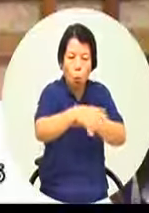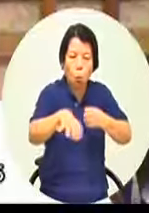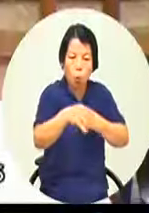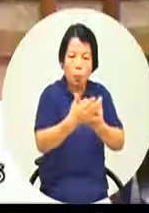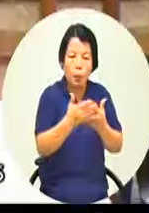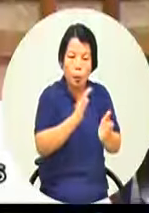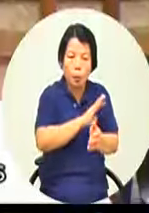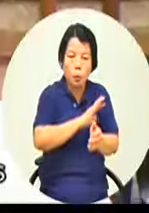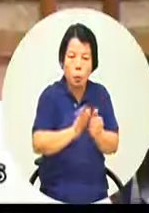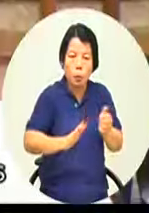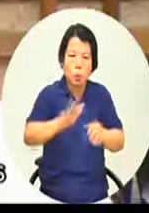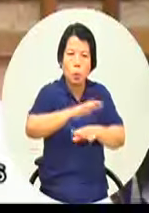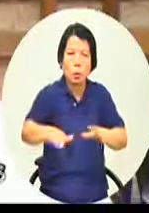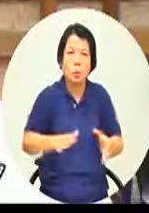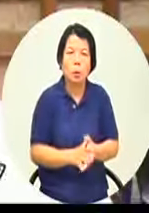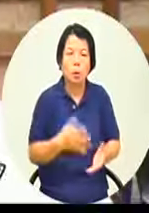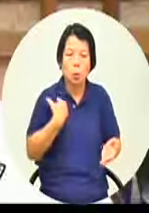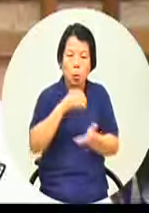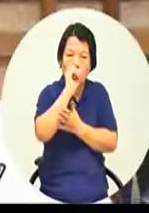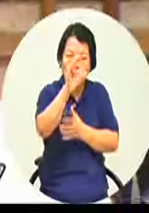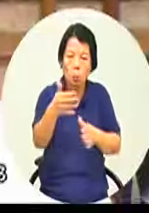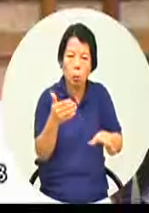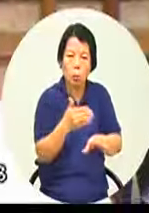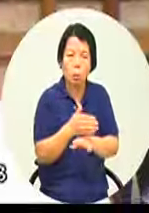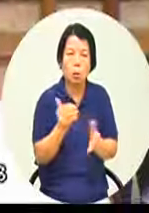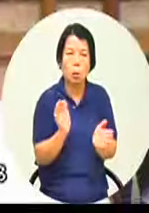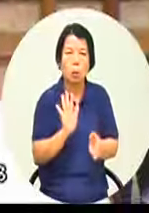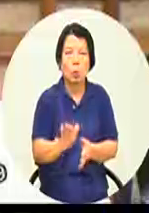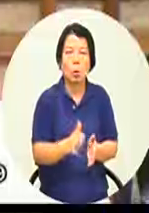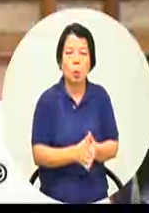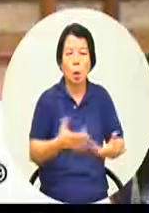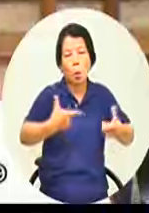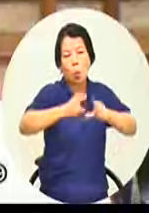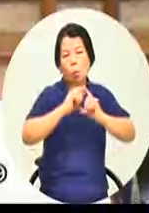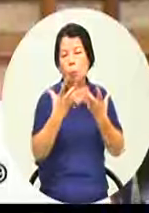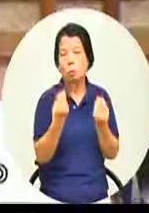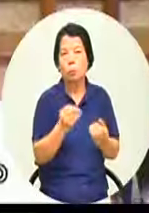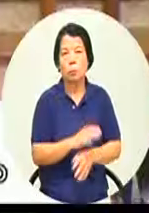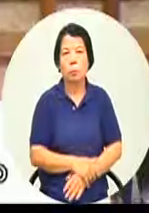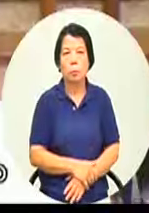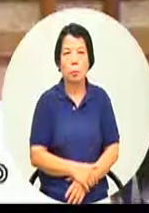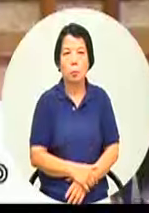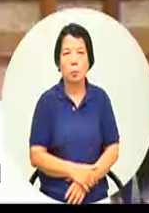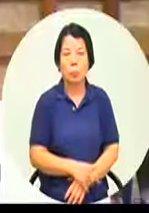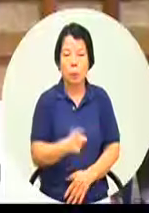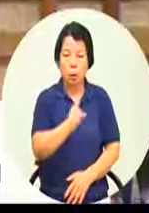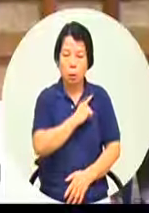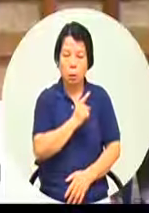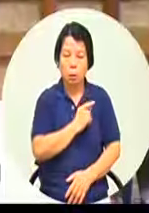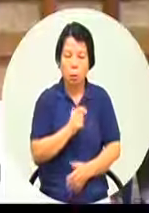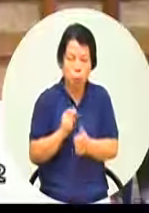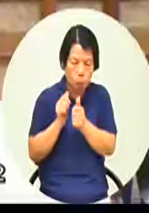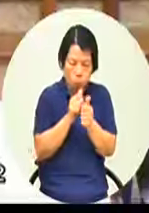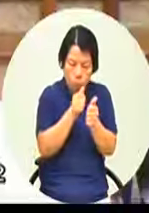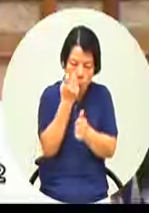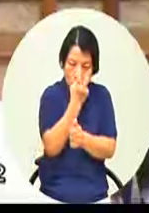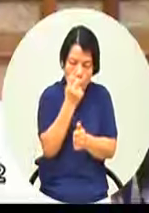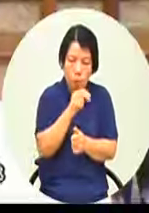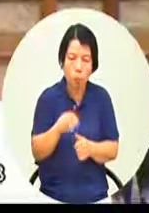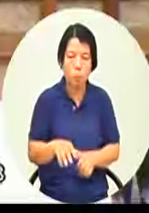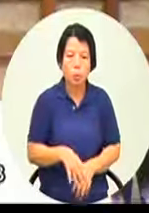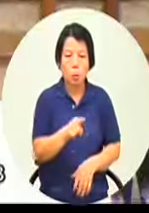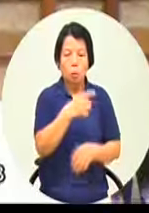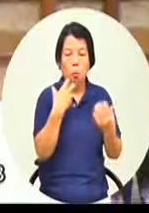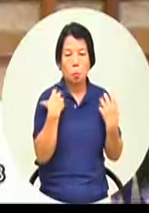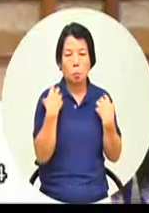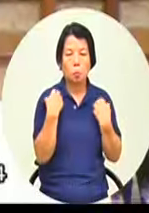知影我咧讲啥？我有跟你们单位反映过哈，也没有人跟我答案哈。啊你，你自己追踪一下，希望你在你的职务上